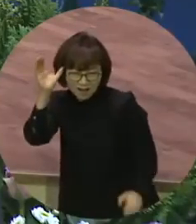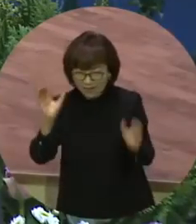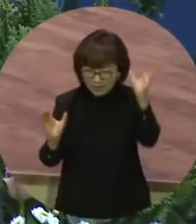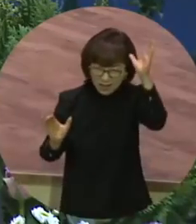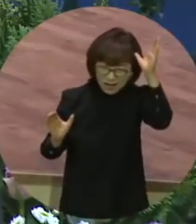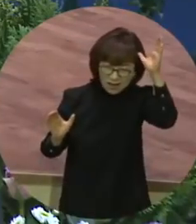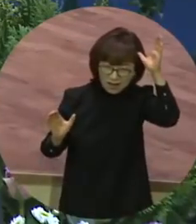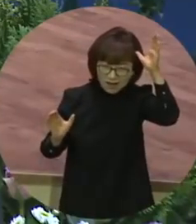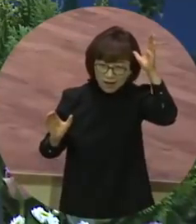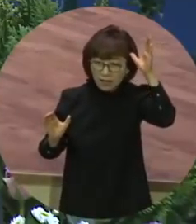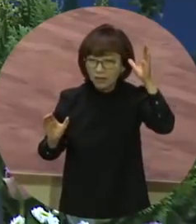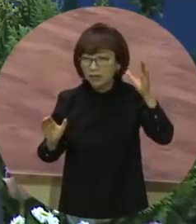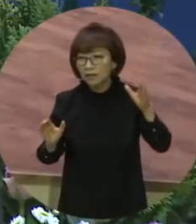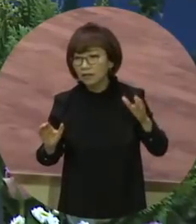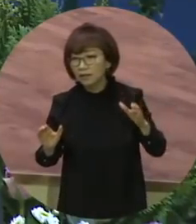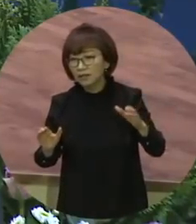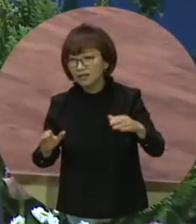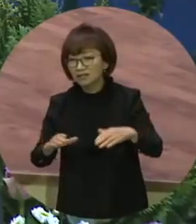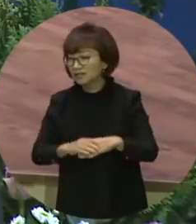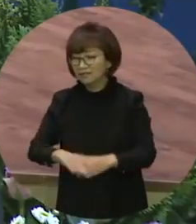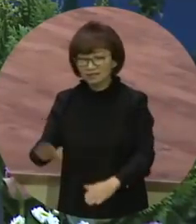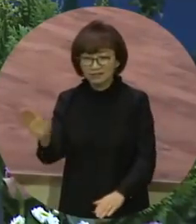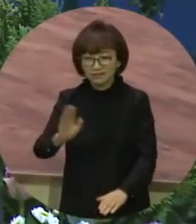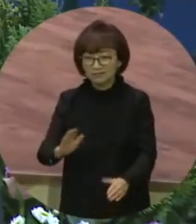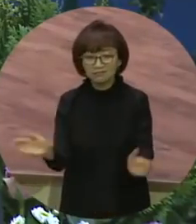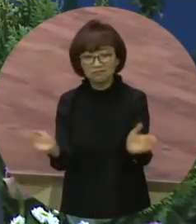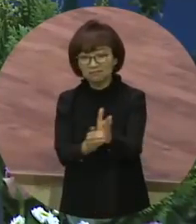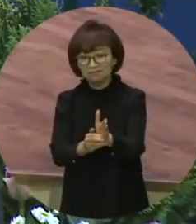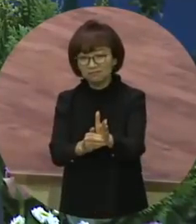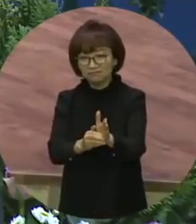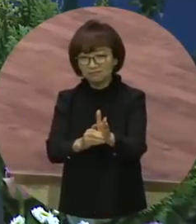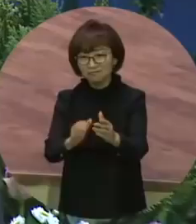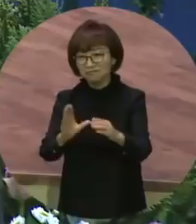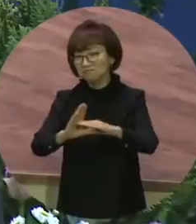했는데 그렇게 결별이 된 것이 뭐냐?